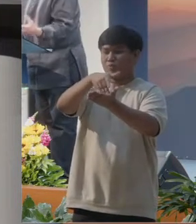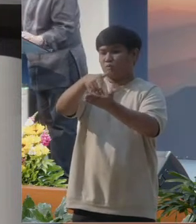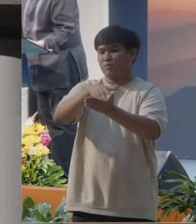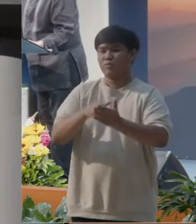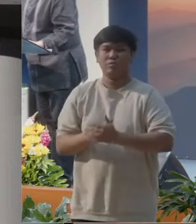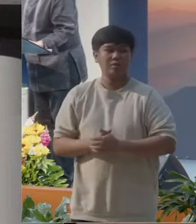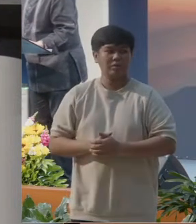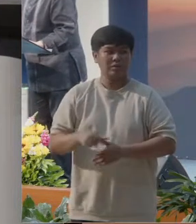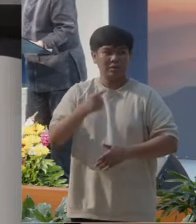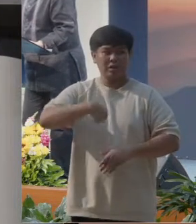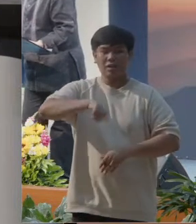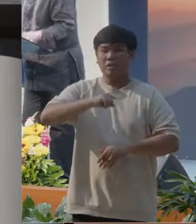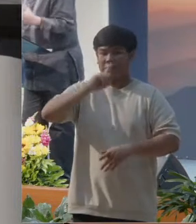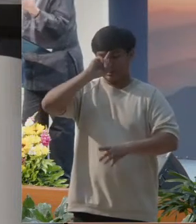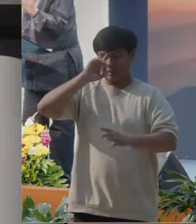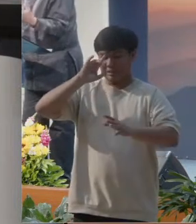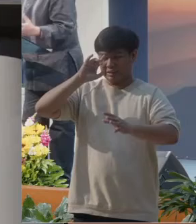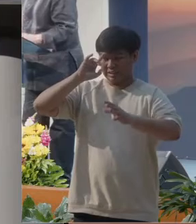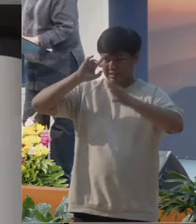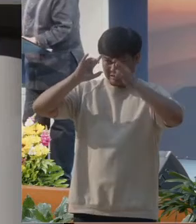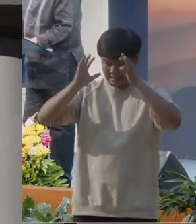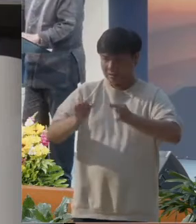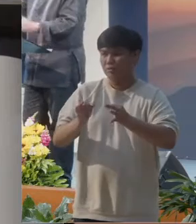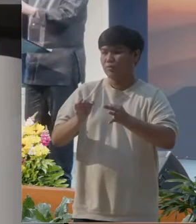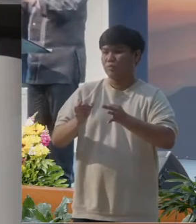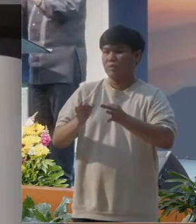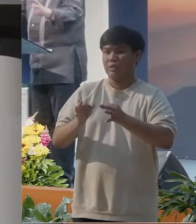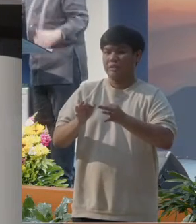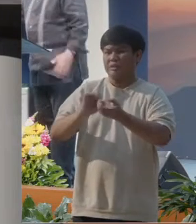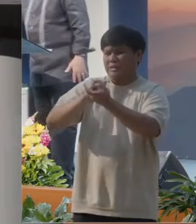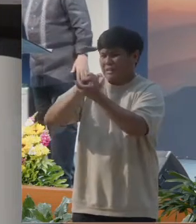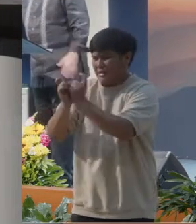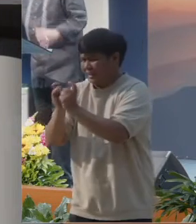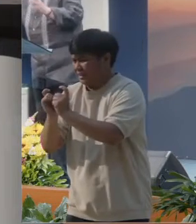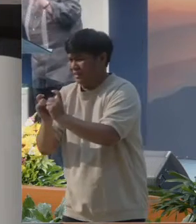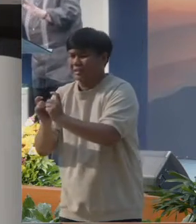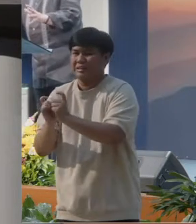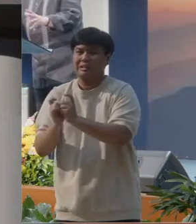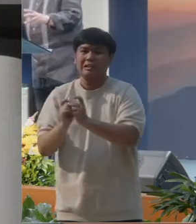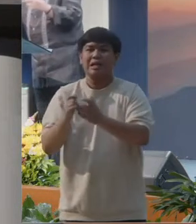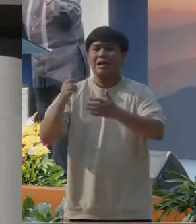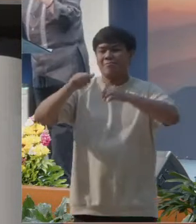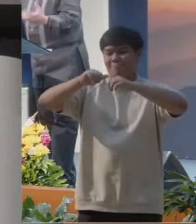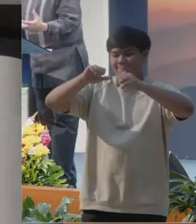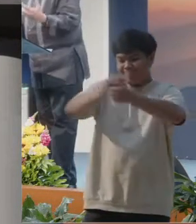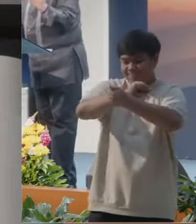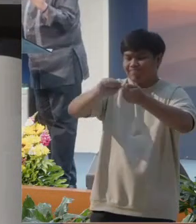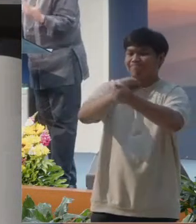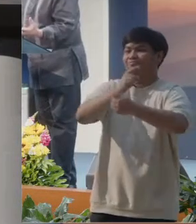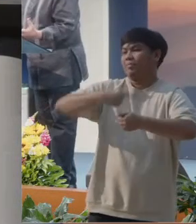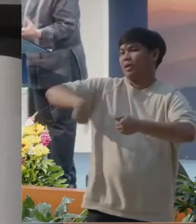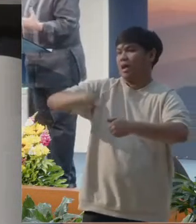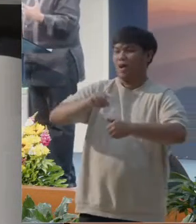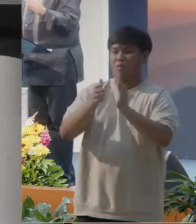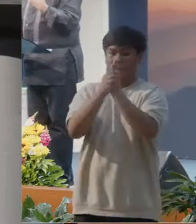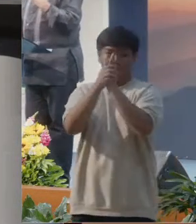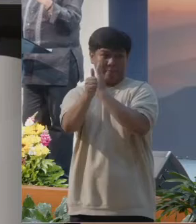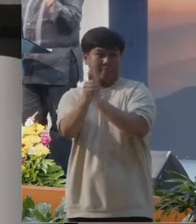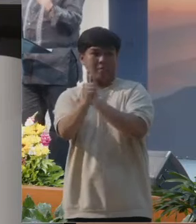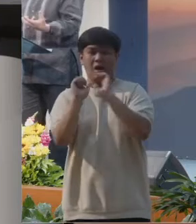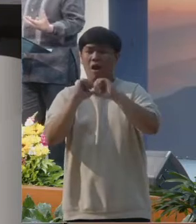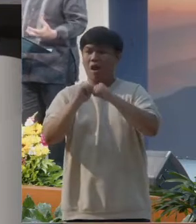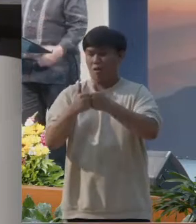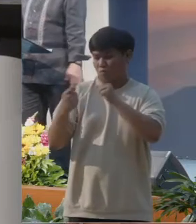mga desisyon. Sa ating mga pagpupursige, nawawala po lahat yan at sumisira sa ating kakayanan